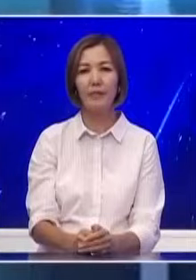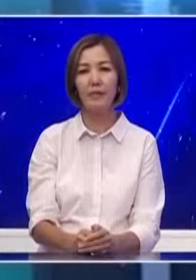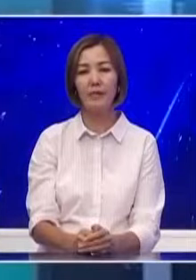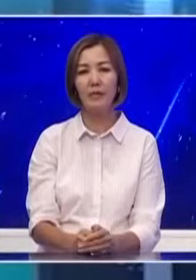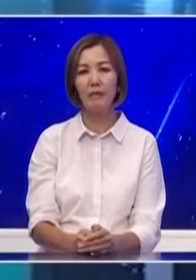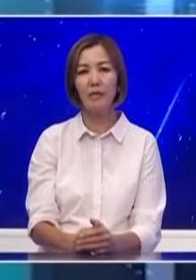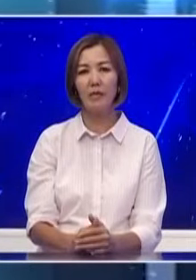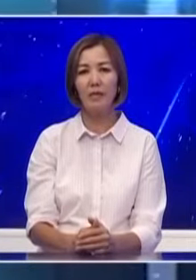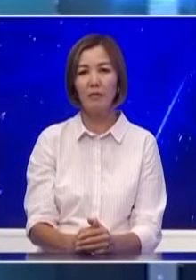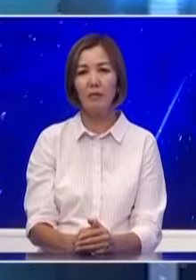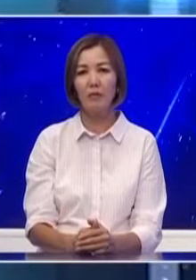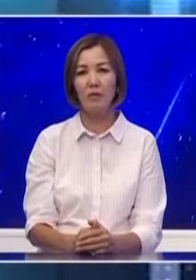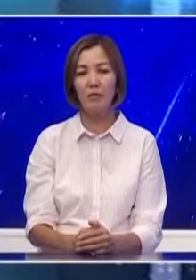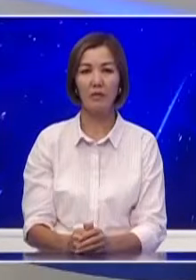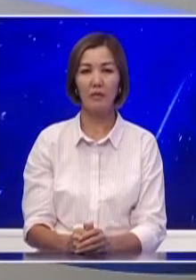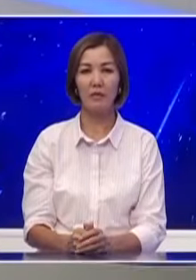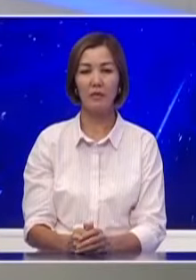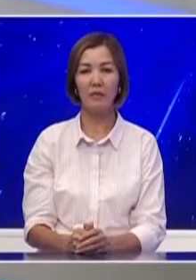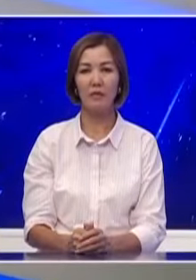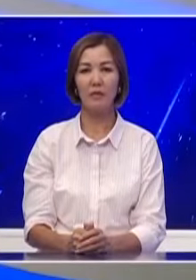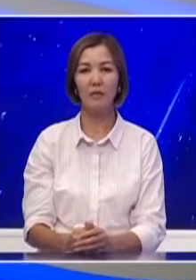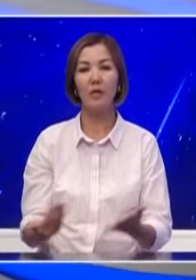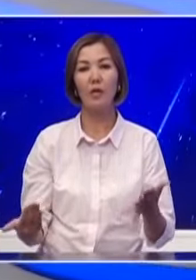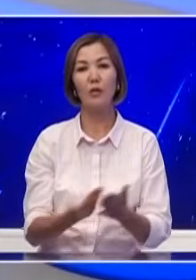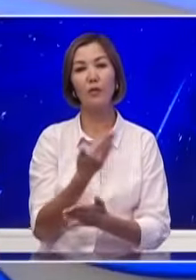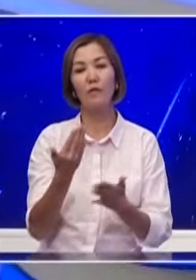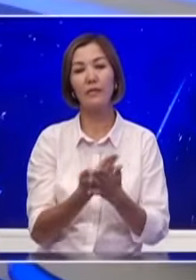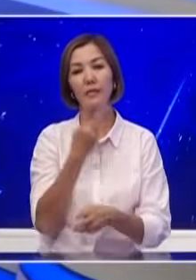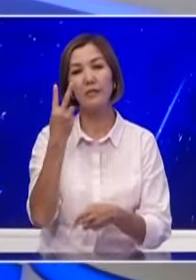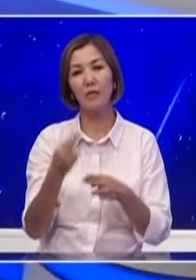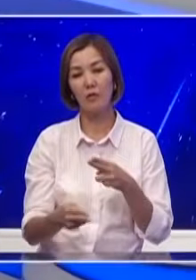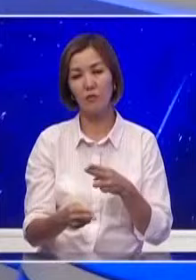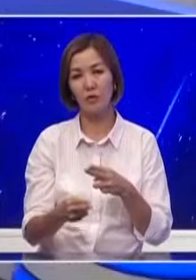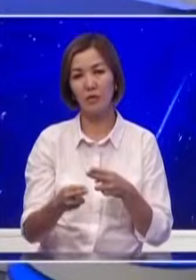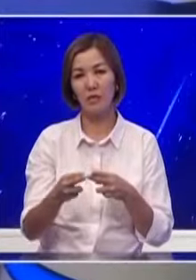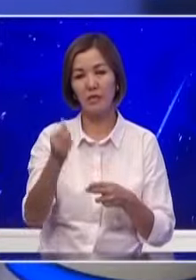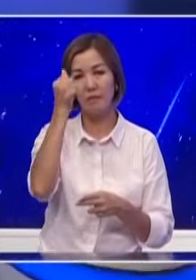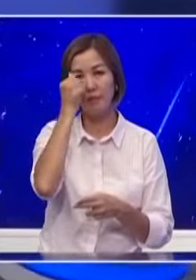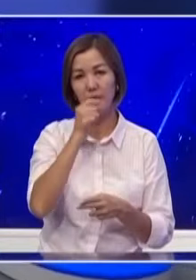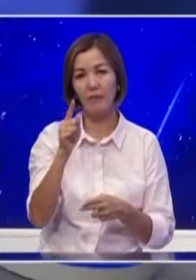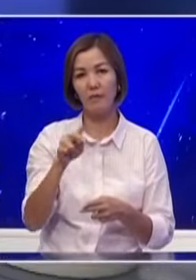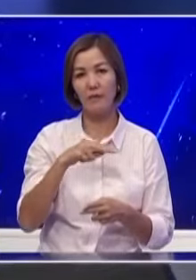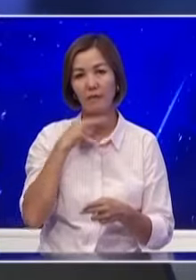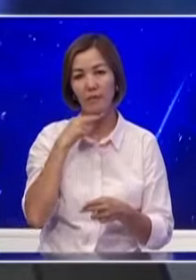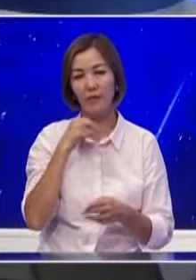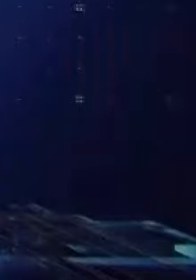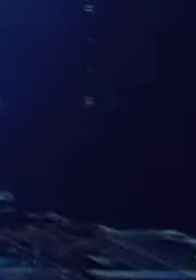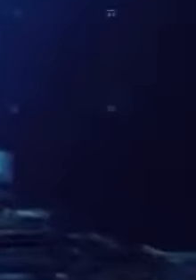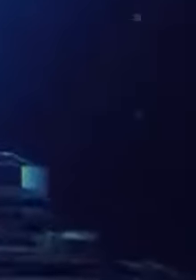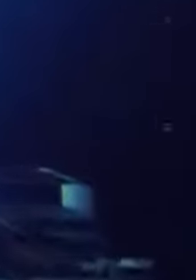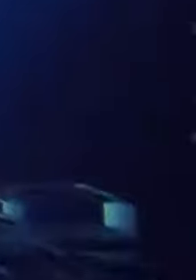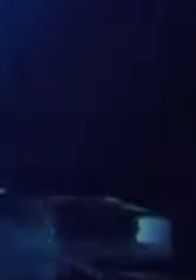«Жетсу», Алматинская область. Такой сложилась информационная картина уходящего дня. Спасибо за внимание. До свидания.